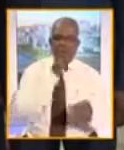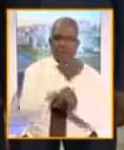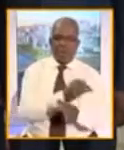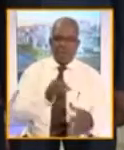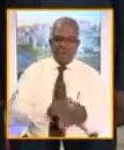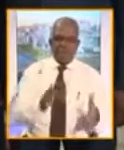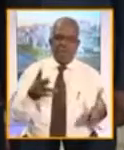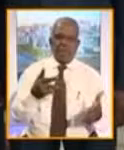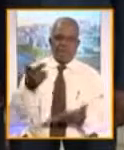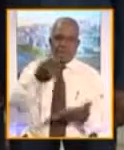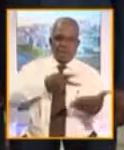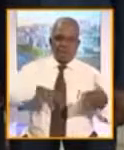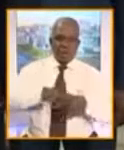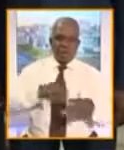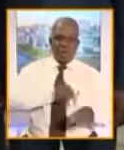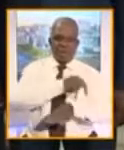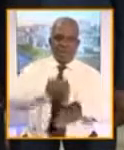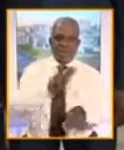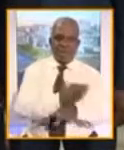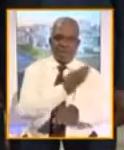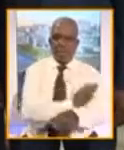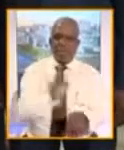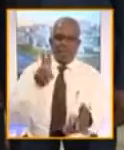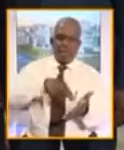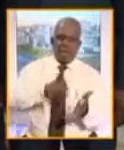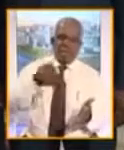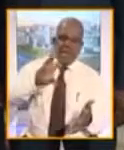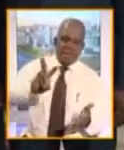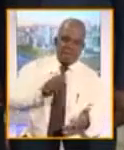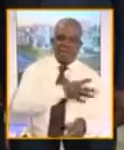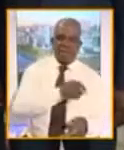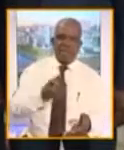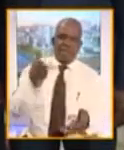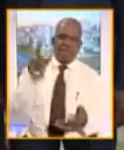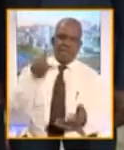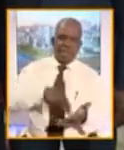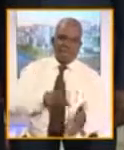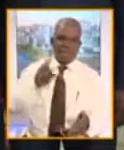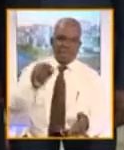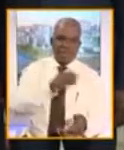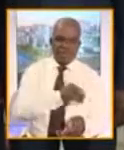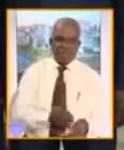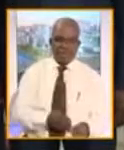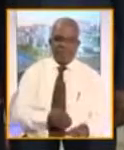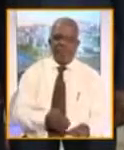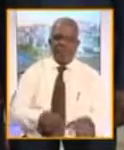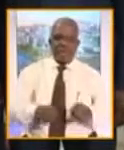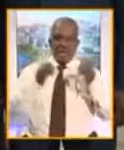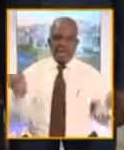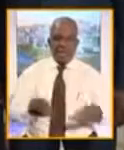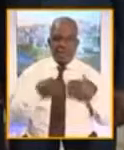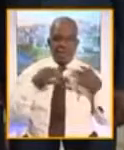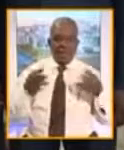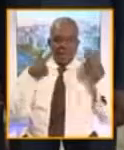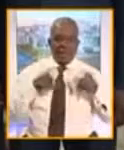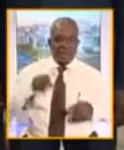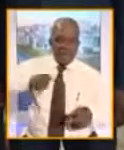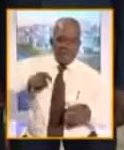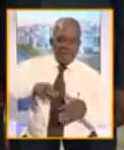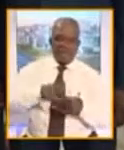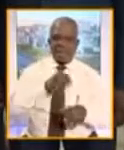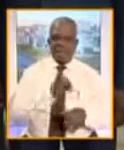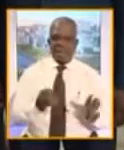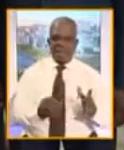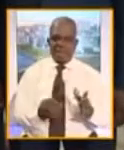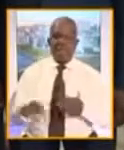développement 2016-2020. L'équipe et les autorités soulignent la nécessité d'accélérer les